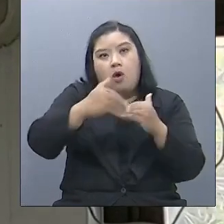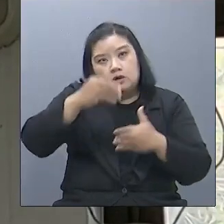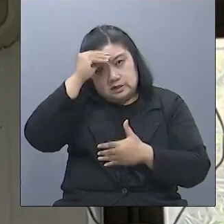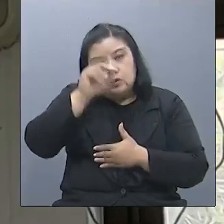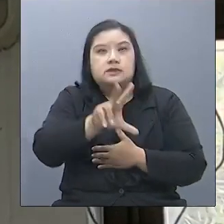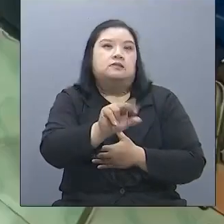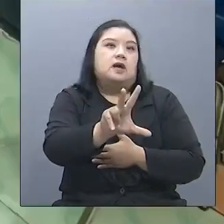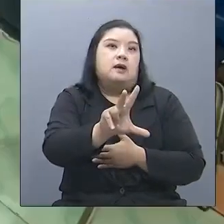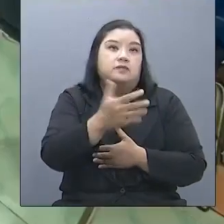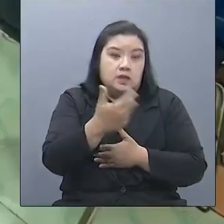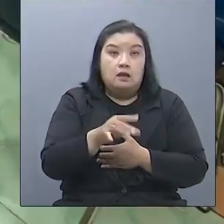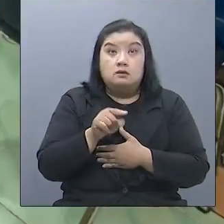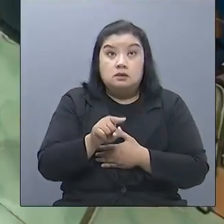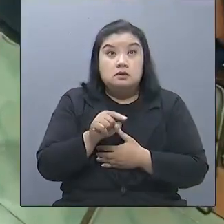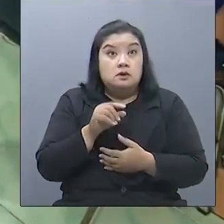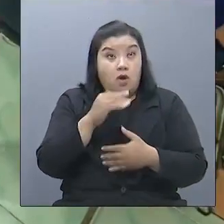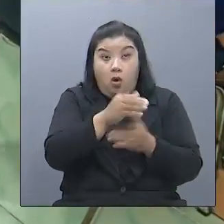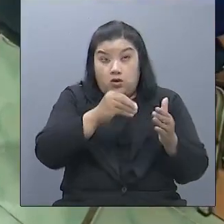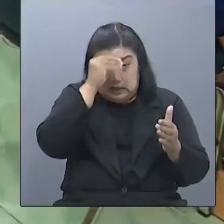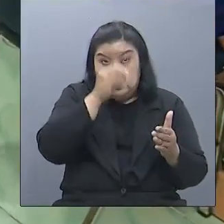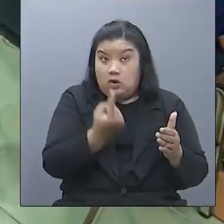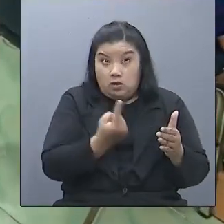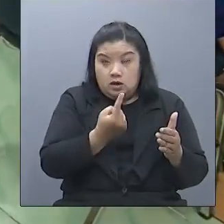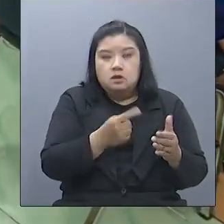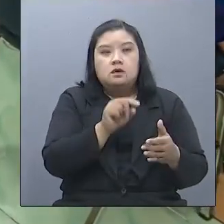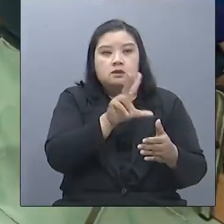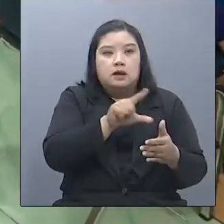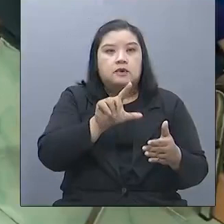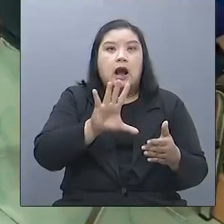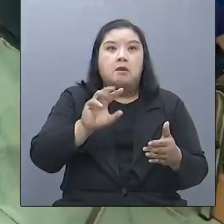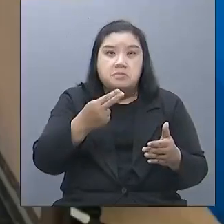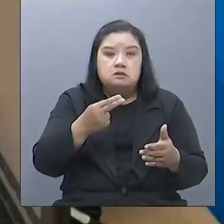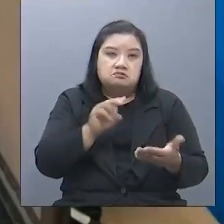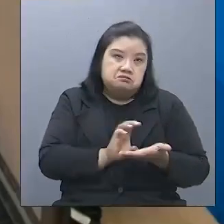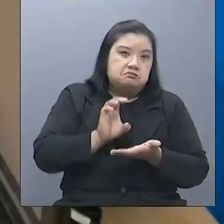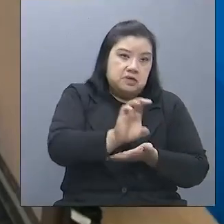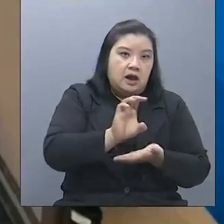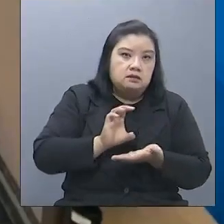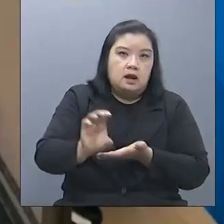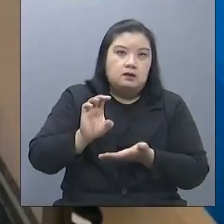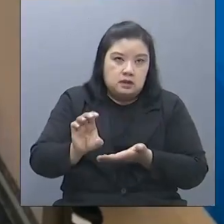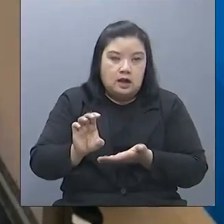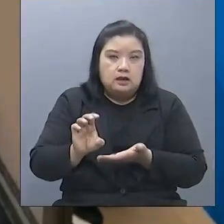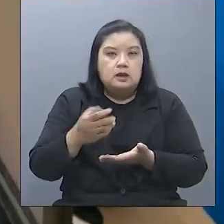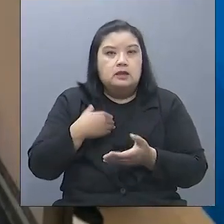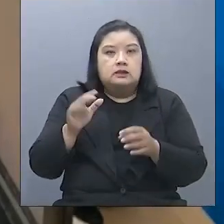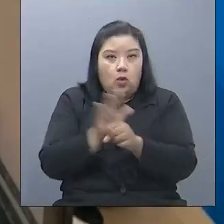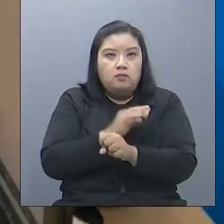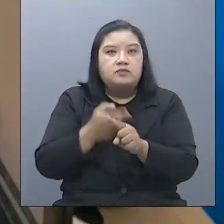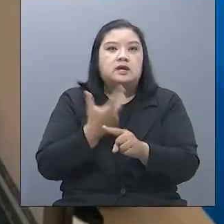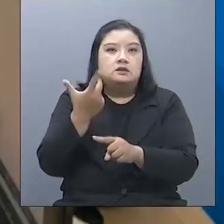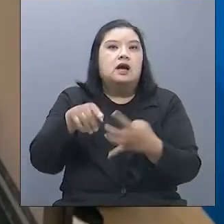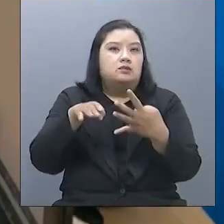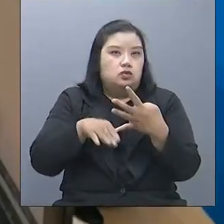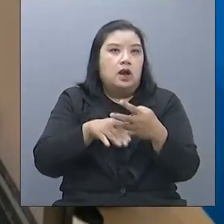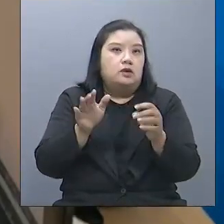ยแล้วห้องหนึ่งจะใช้งบ 3-50,000 บาทนะคะจะเร่งดำเนินการให้แล้วเสร็จในเดือนมีนาคมนี้ส่วนการจัดทำห้